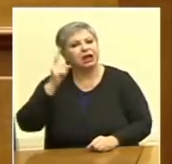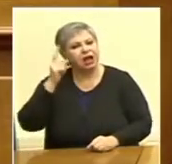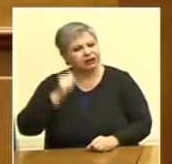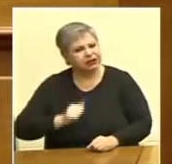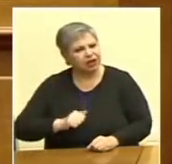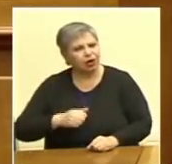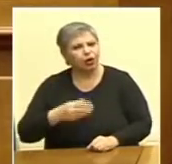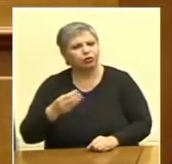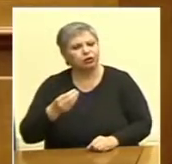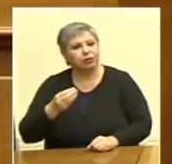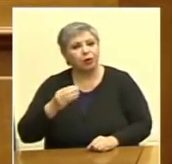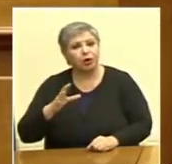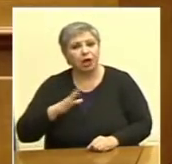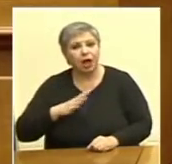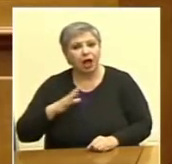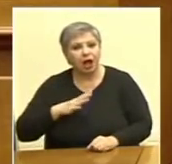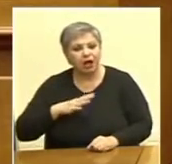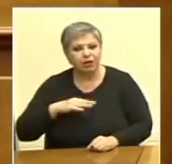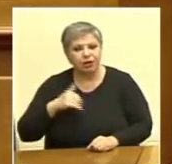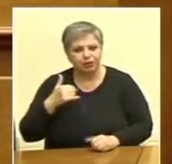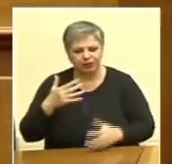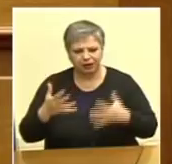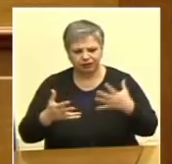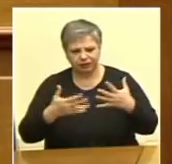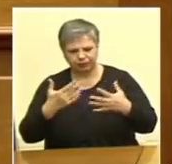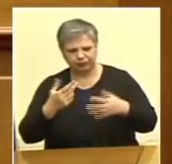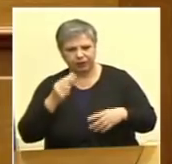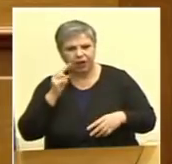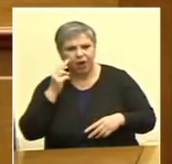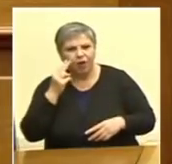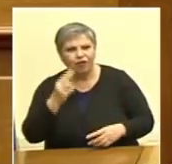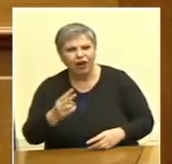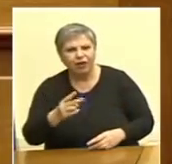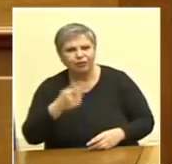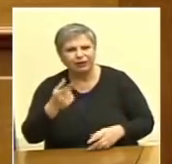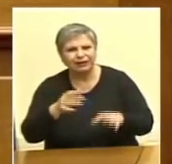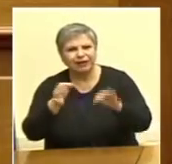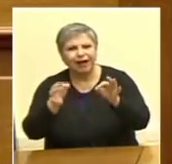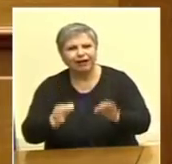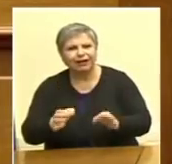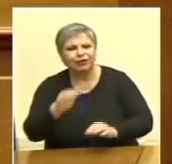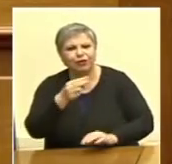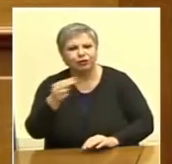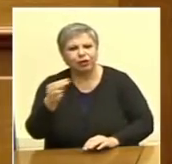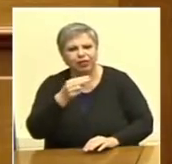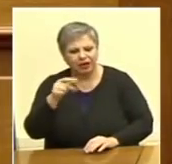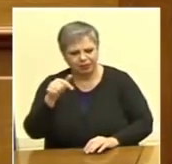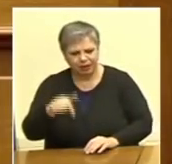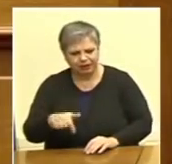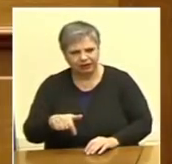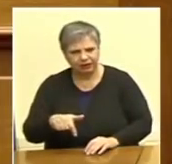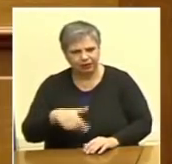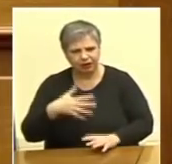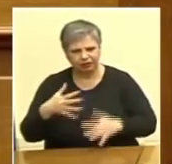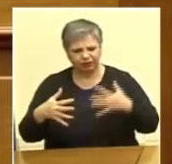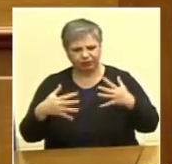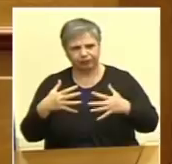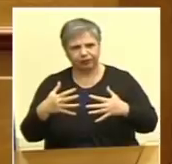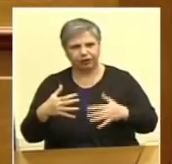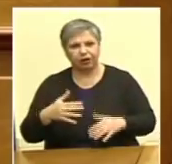θα τρίβουν τα μάτια τους με αυτόν τον τίτλο. Δεν αναφέρομαι βεβαίως στους χιλιάδες